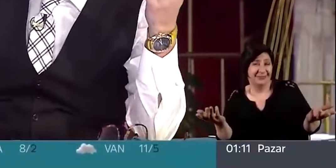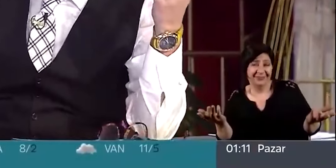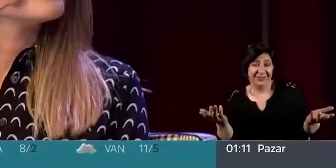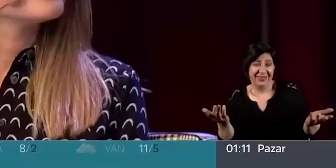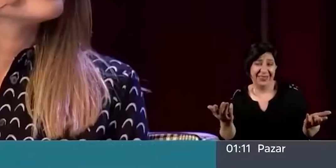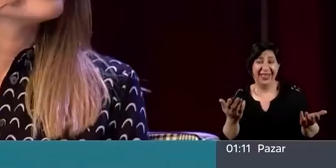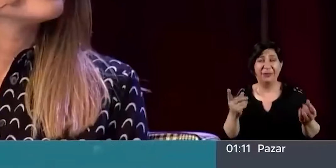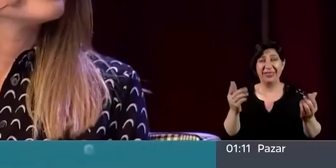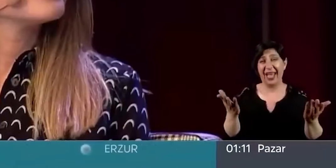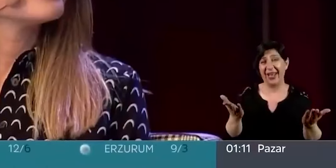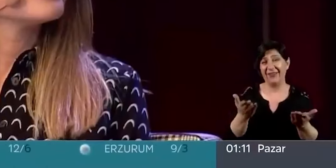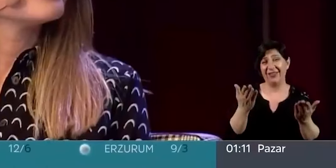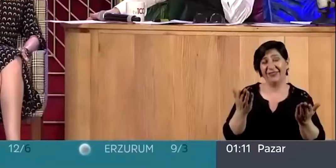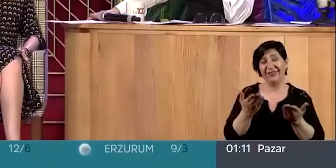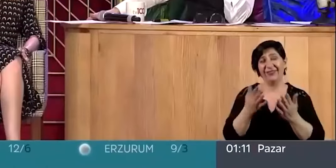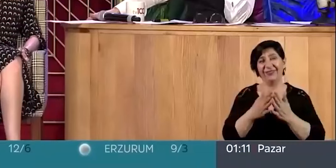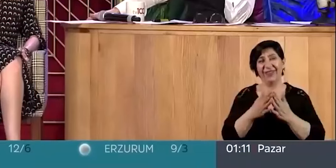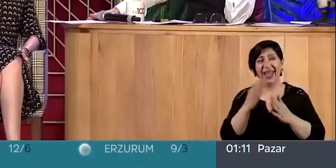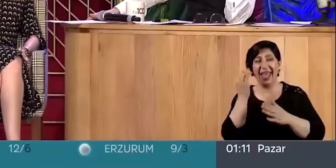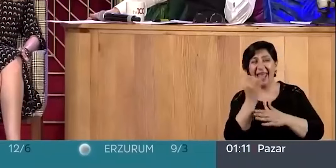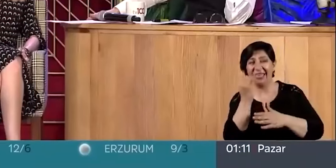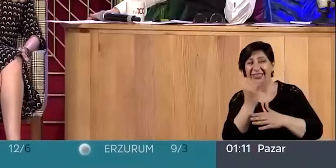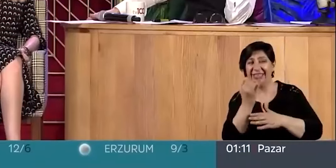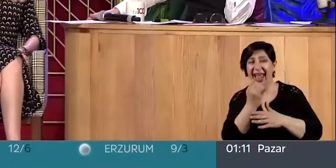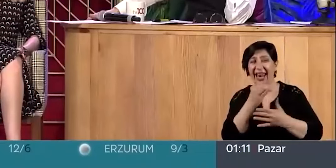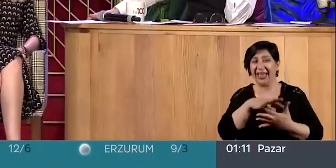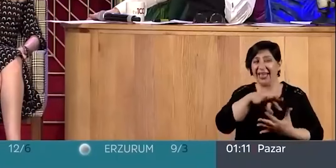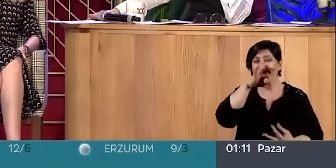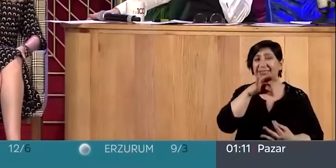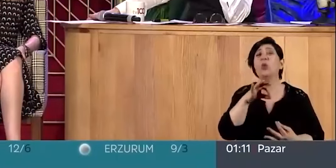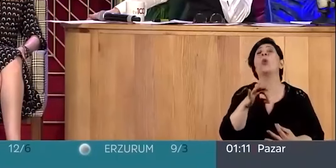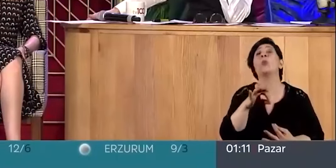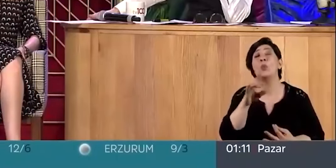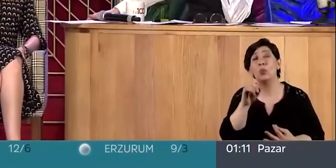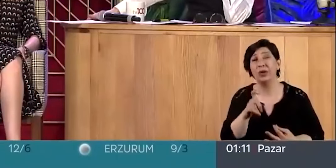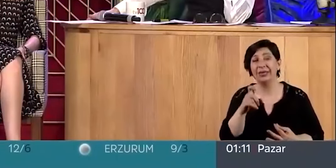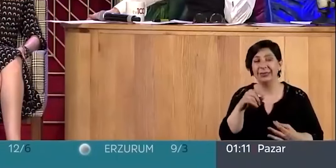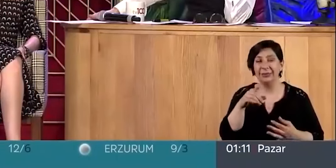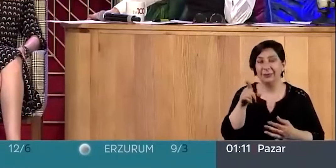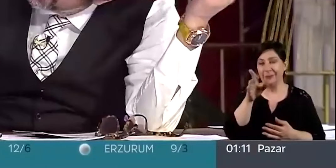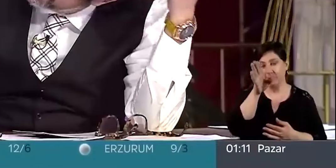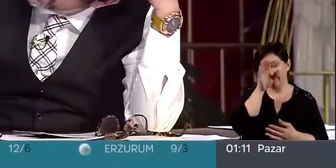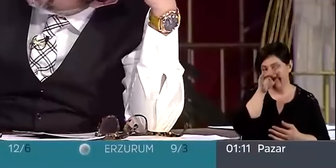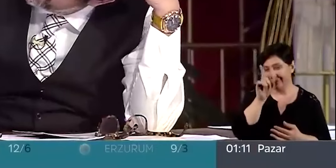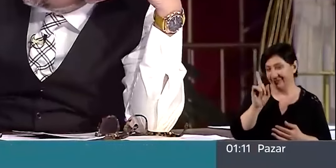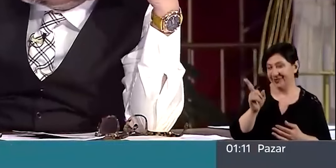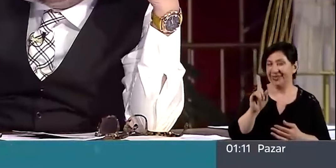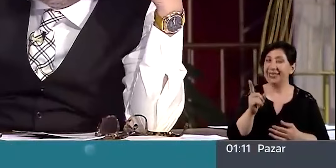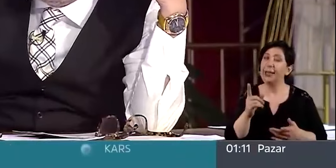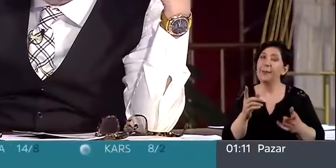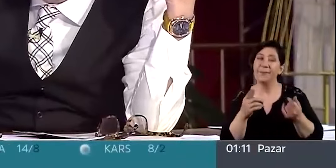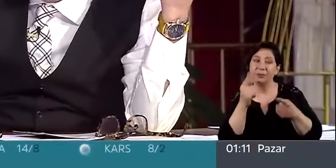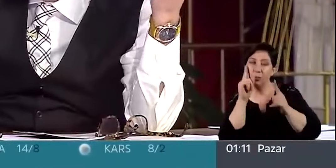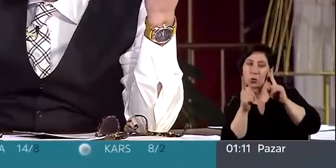böyle biraz hafif hani eleştirel karakter özellikleri biraz işten pazarlıklı olabilir.